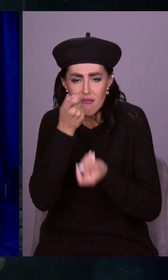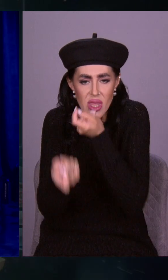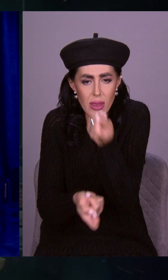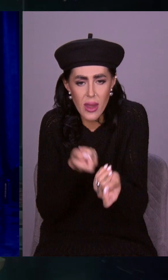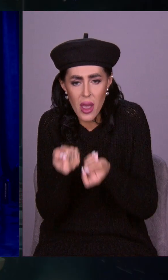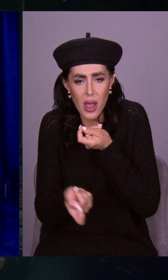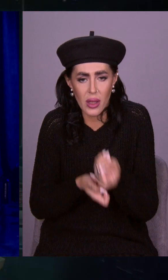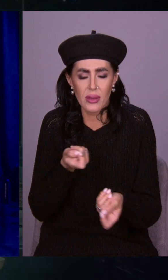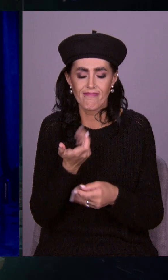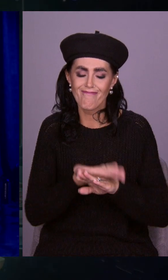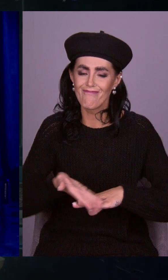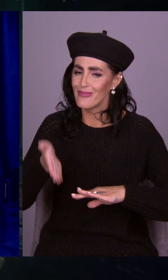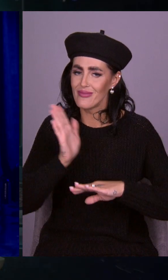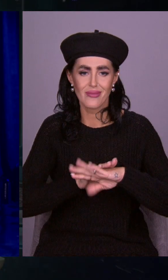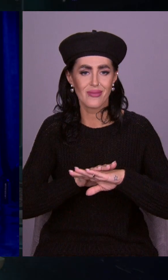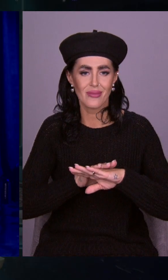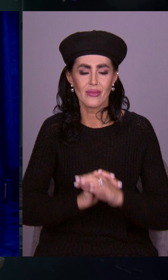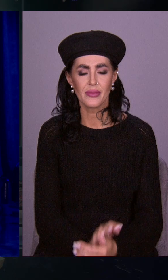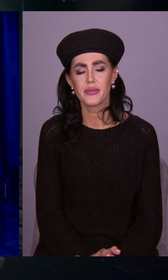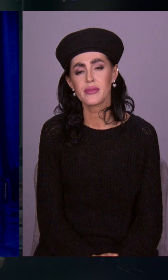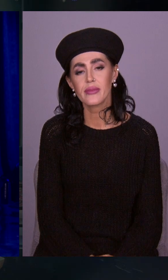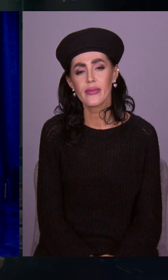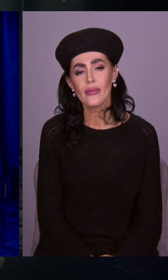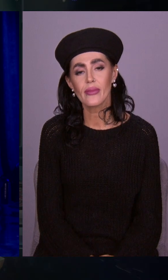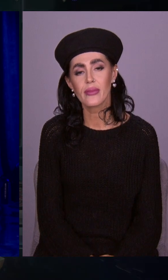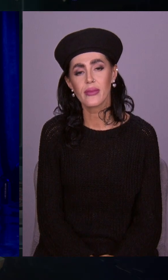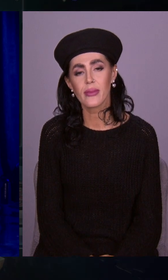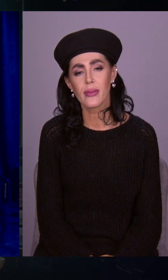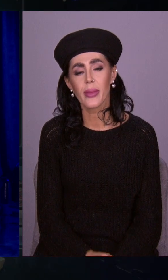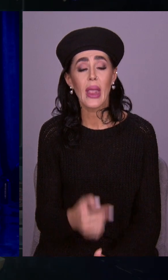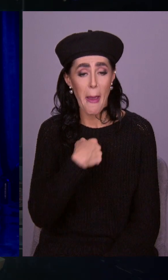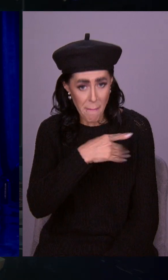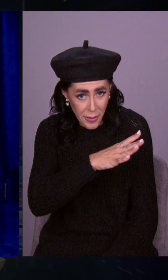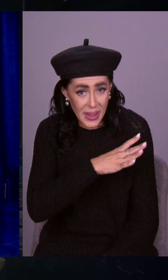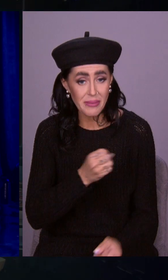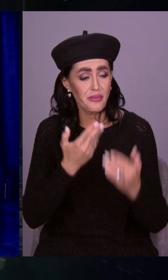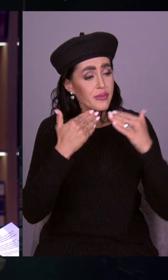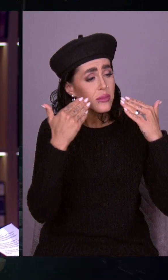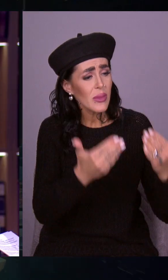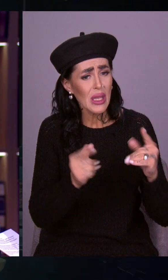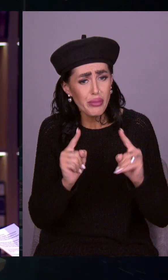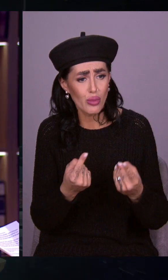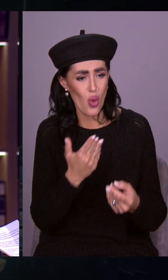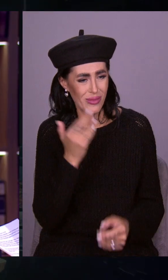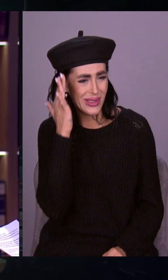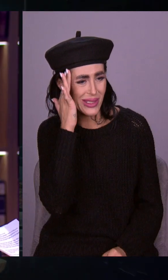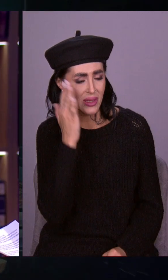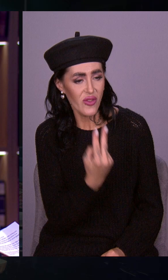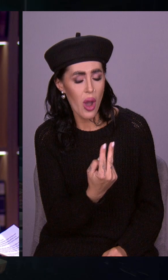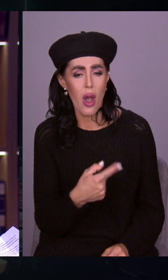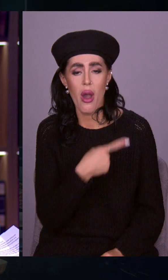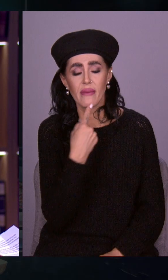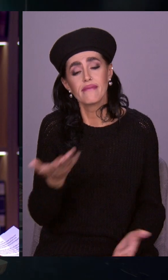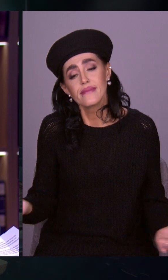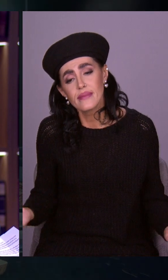визначається? Як це? Ну от, нам пропонували, ми запитали, звісно, чому ми ж... говорили про двох, на що нам сказали,